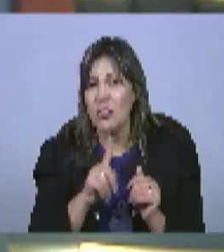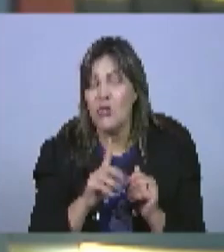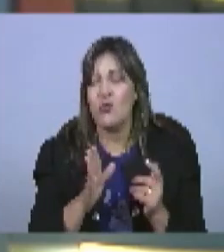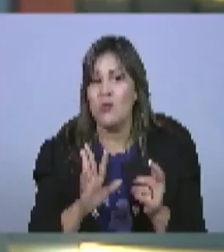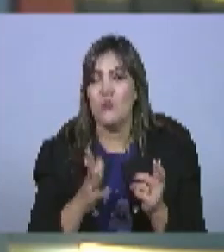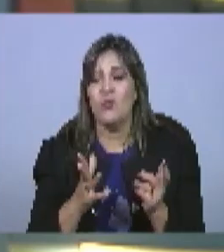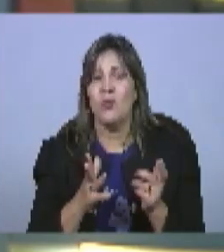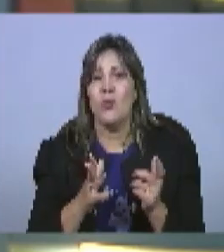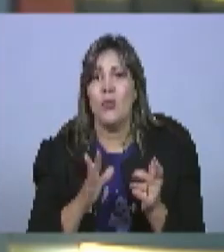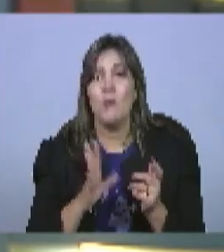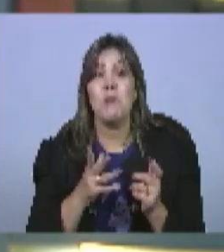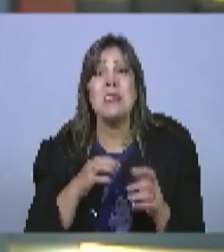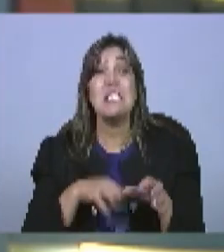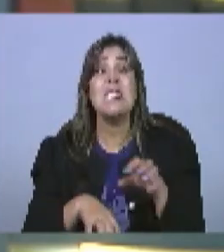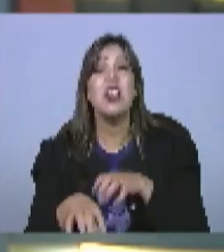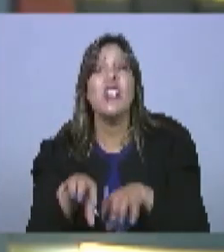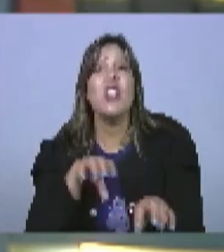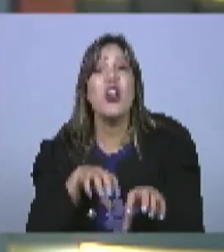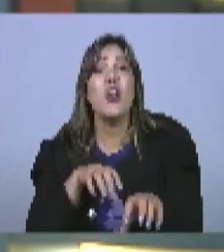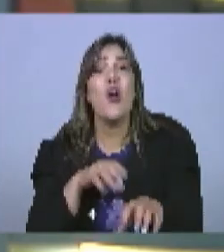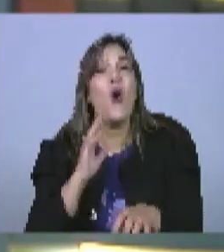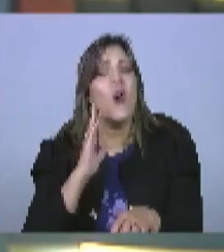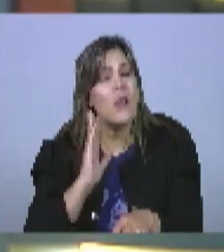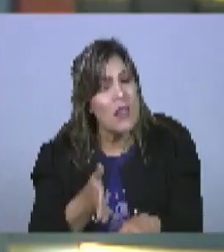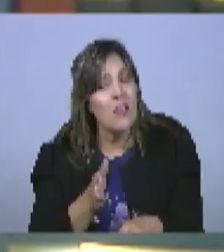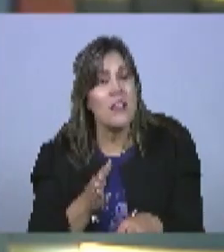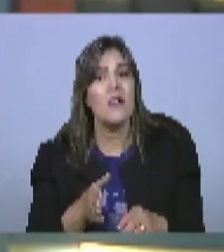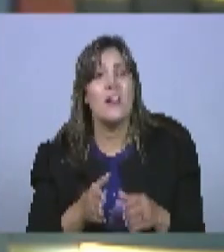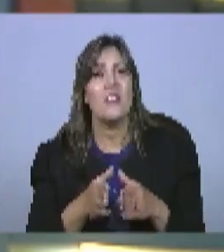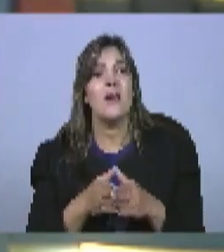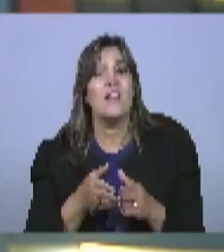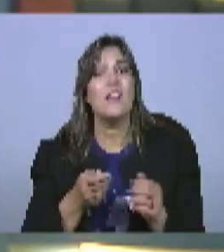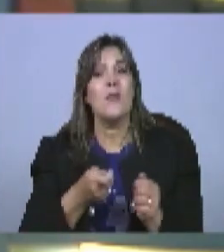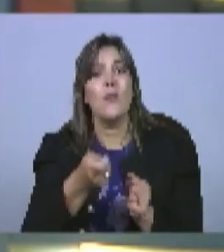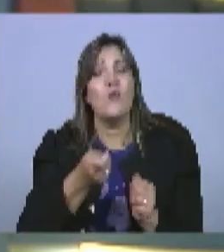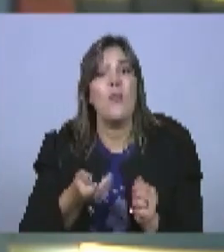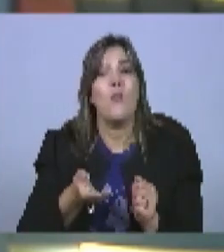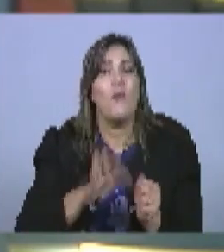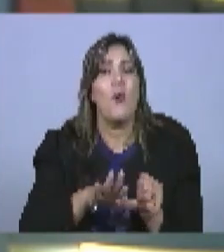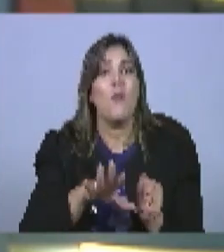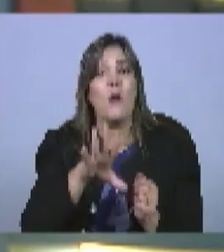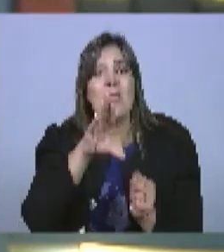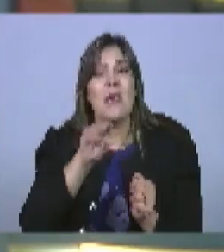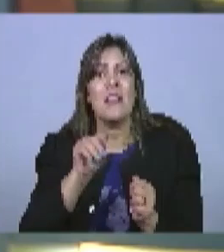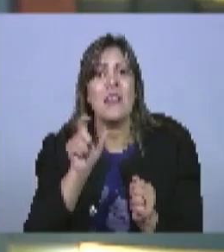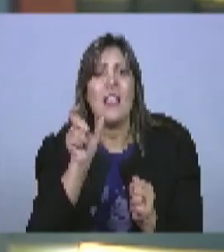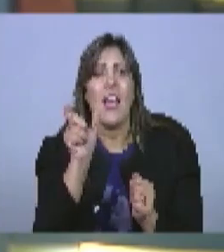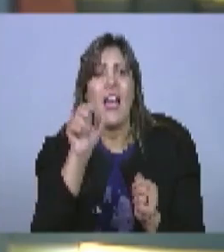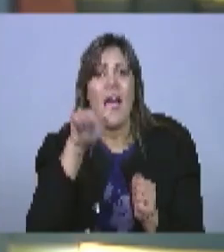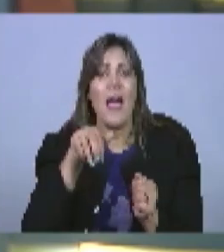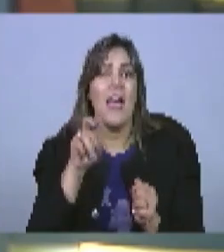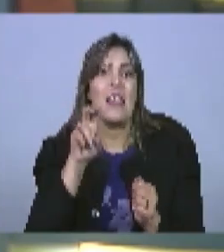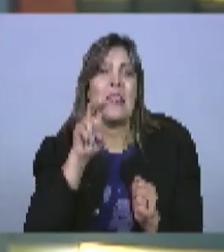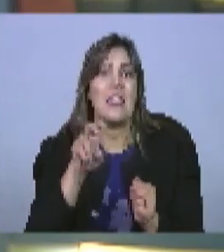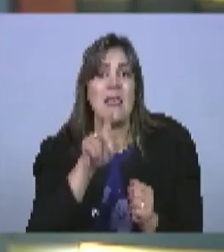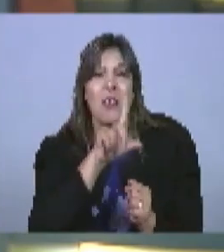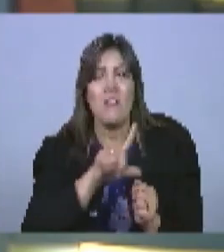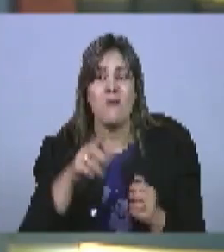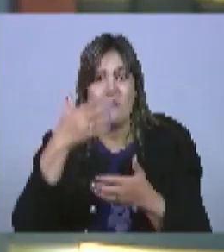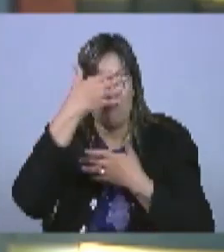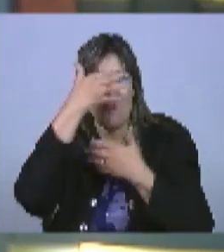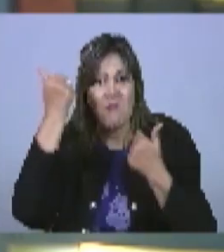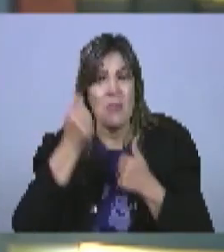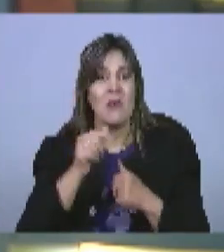العمل ولكنها اتجهت الى ان تفعل ذلك في ايران الحليف الرئيسي